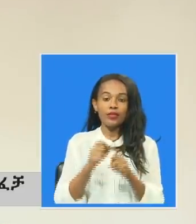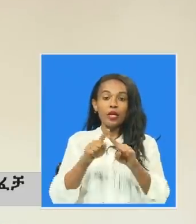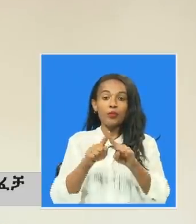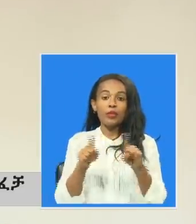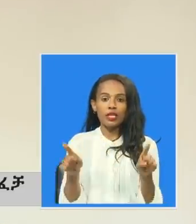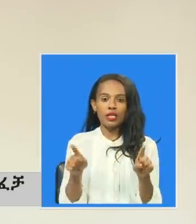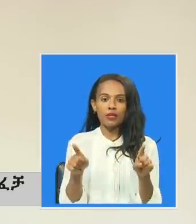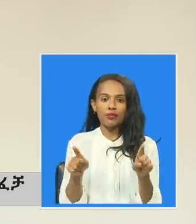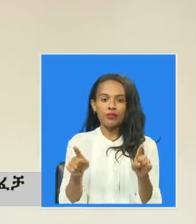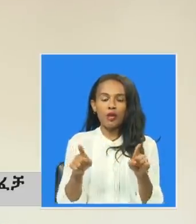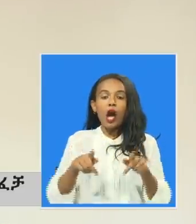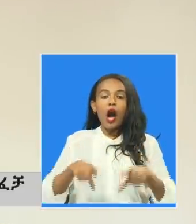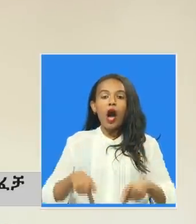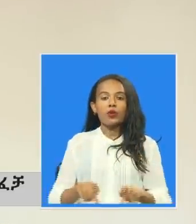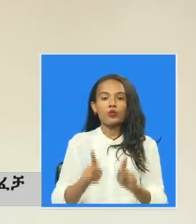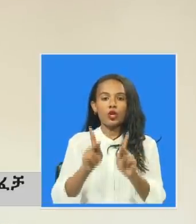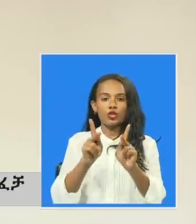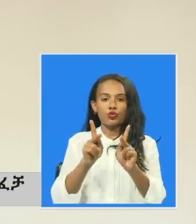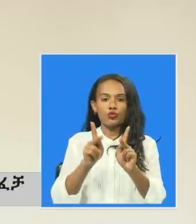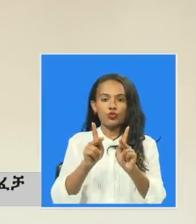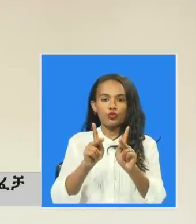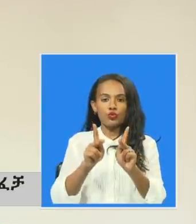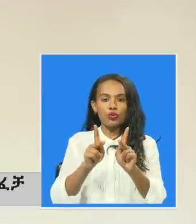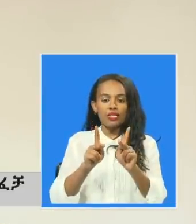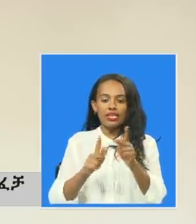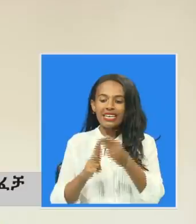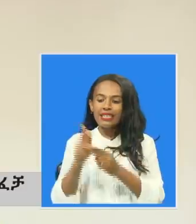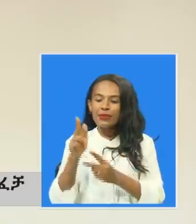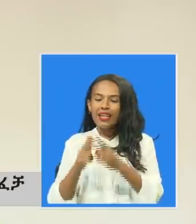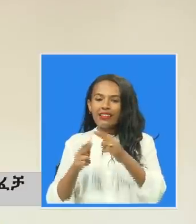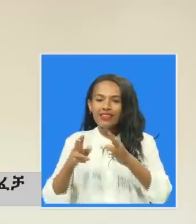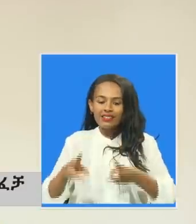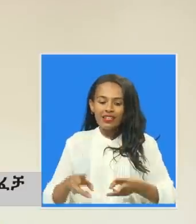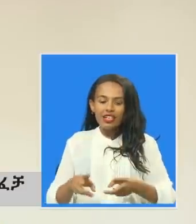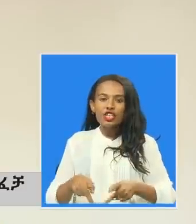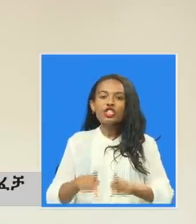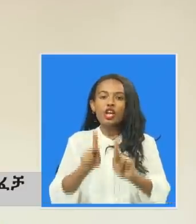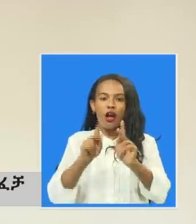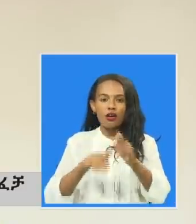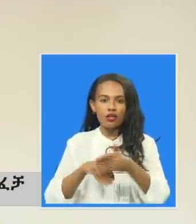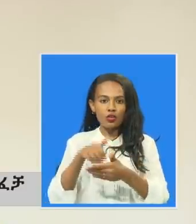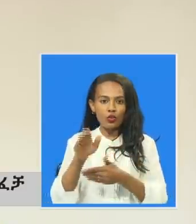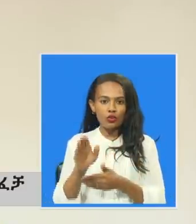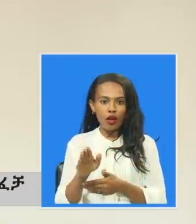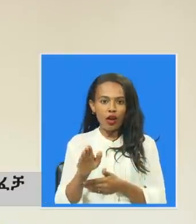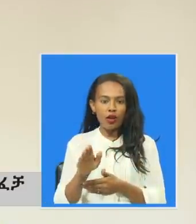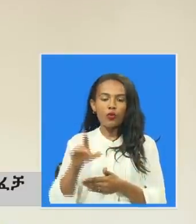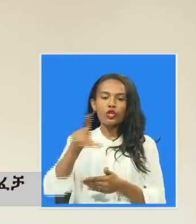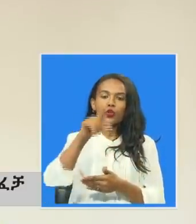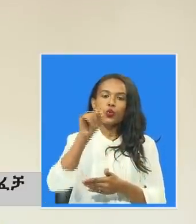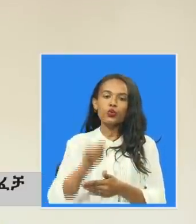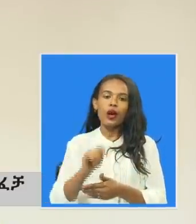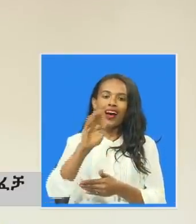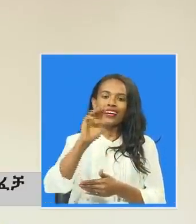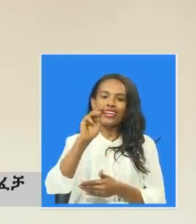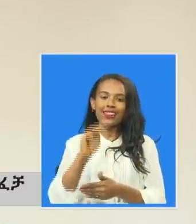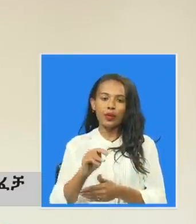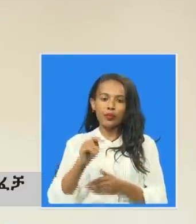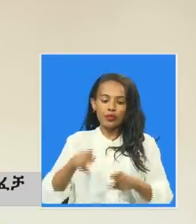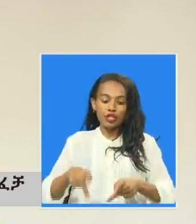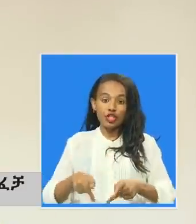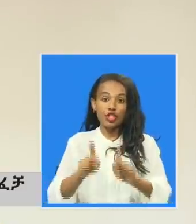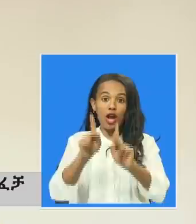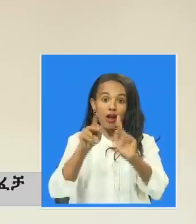በተለይም አርሶ አደሩ ከተበጣጠሰ እርሻ እየወጣ ወደ ኩታገጠም የእርሻ ዘዴ